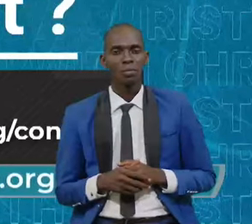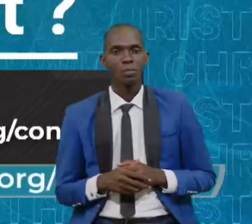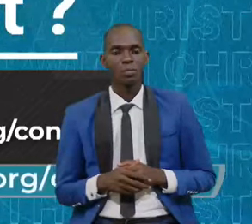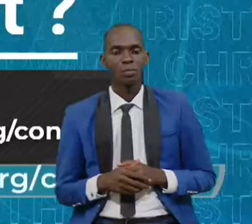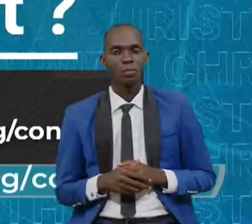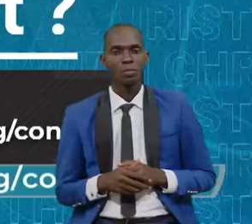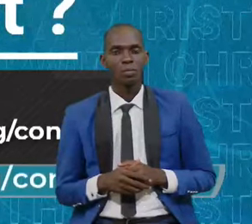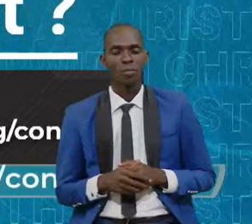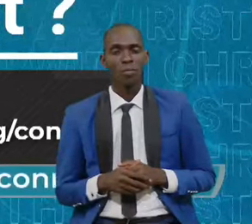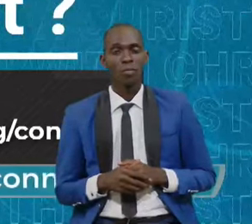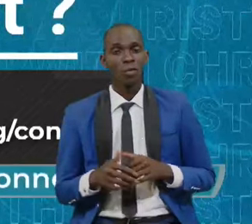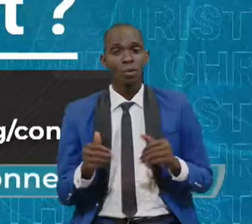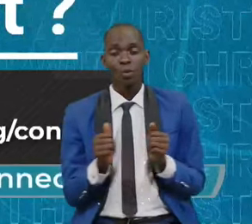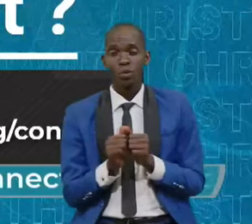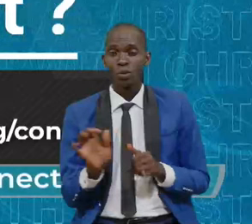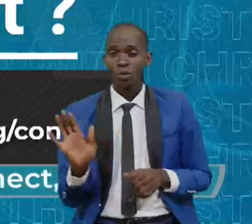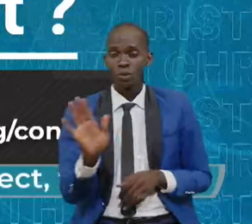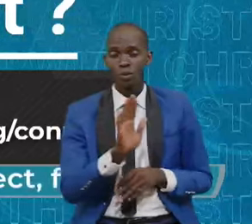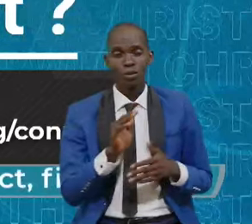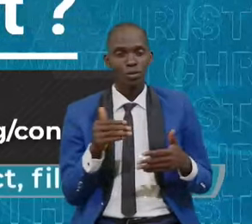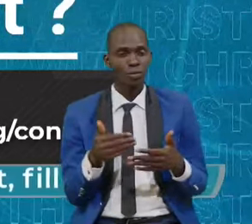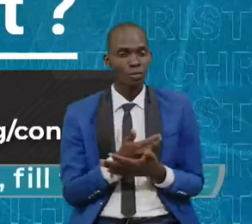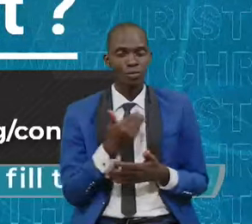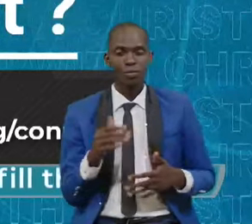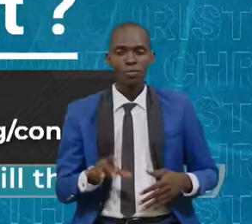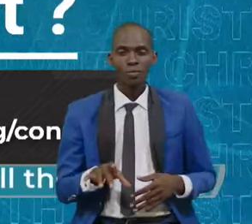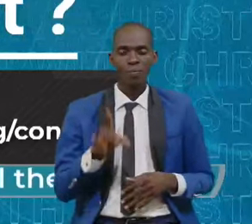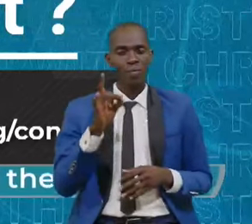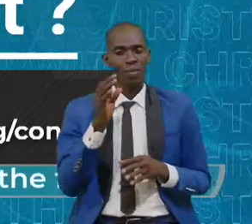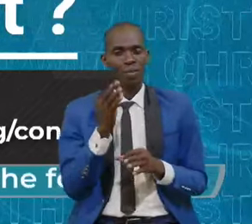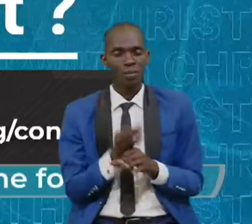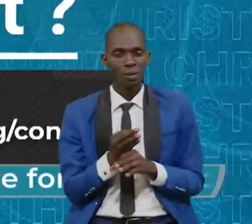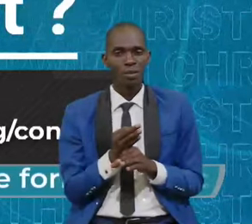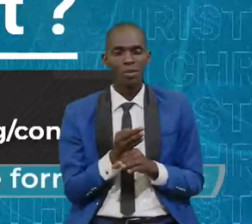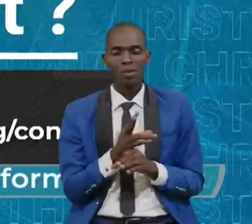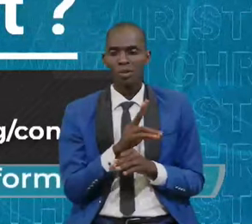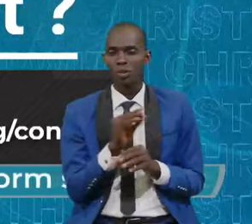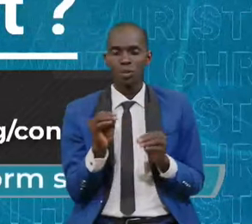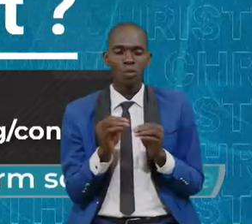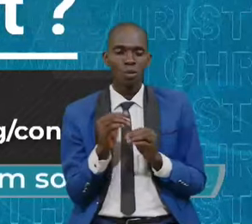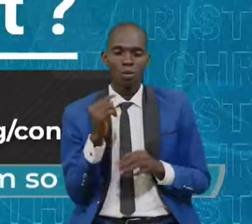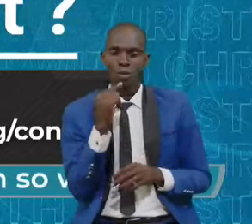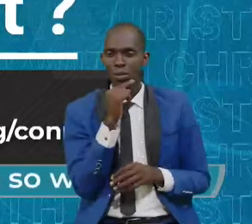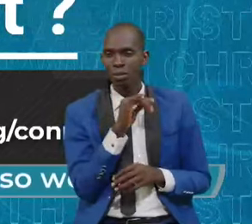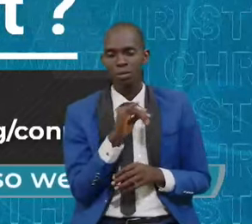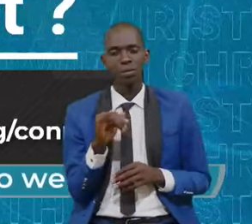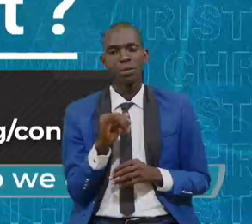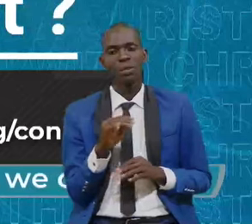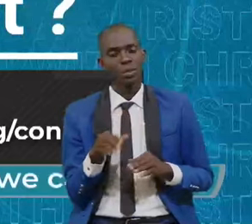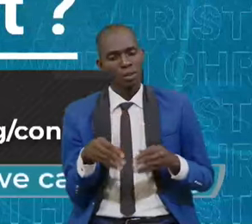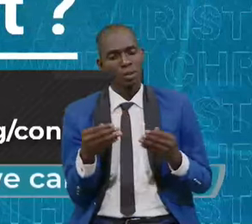et occupons-nous d'eux. Donnons-leur les fiches de décision et ceux qui ne savent pas